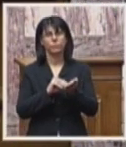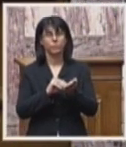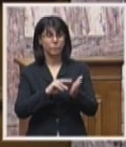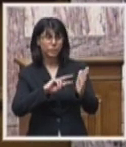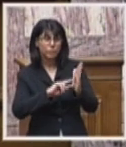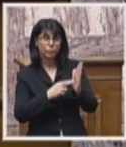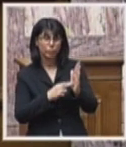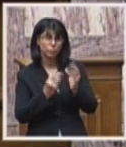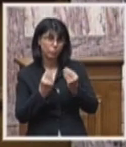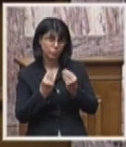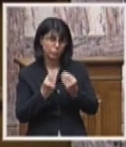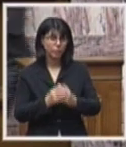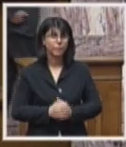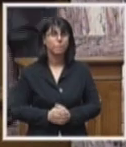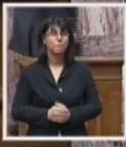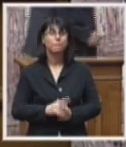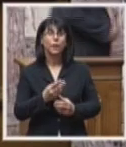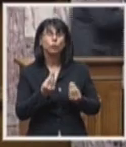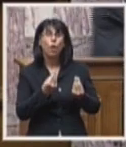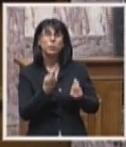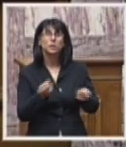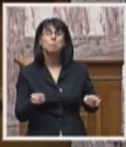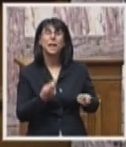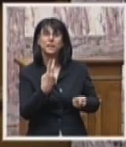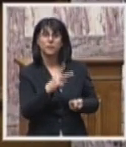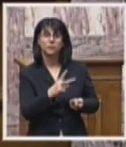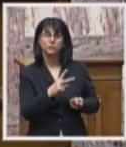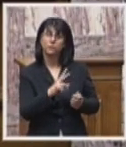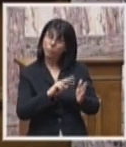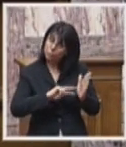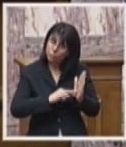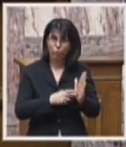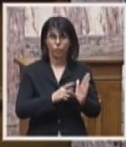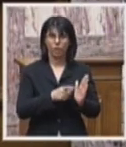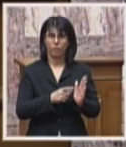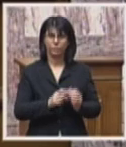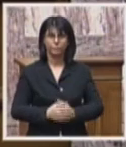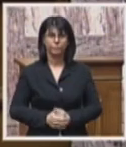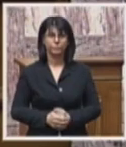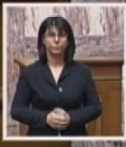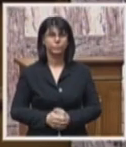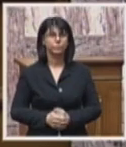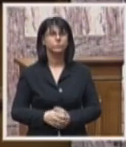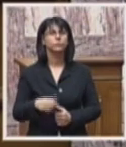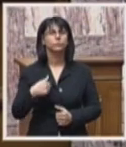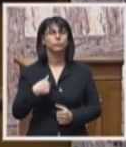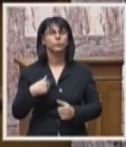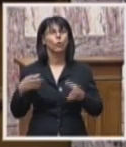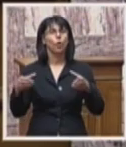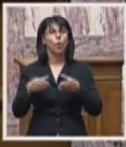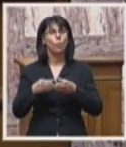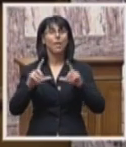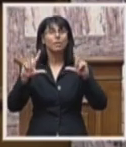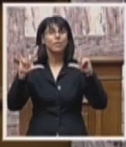προσέξτε πάρα πολύ τις πρακτικές σας. Προσέξτε πάρα πολύ τις πρακτικές σας. Είμαστε ένα κόμμα δημοκρατικό και